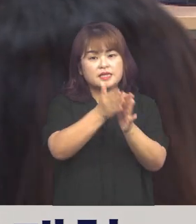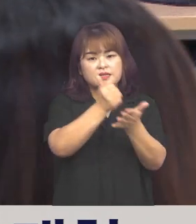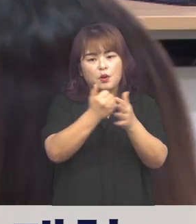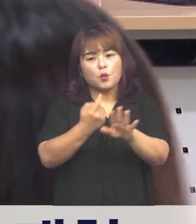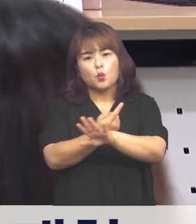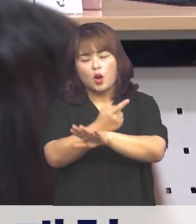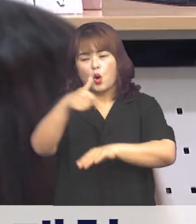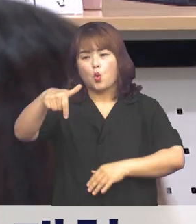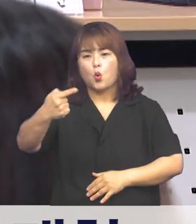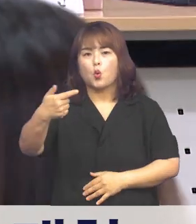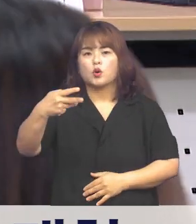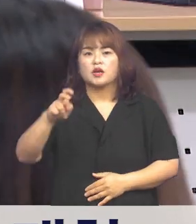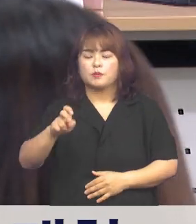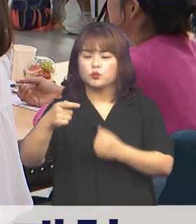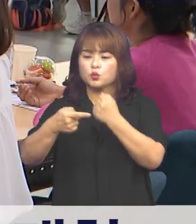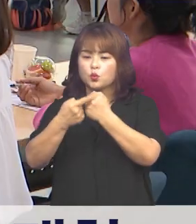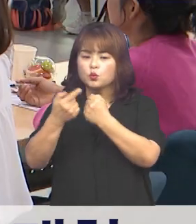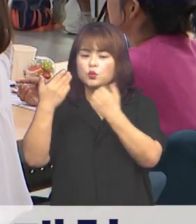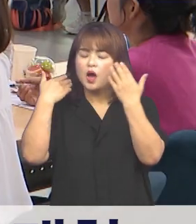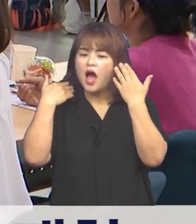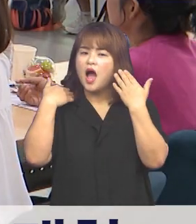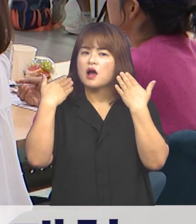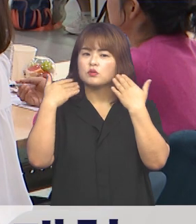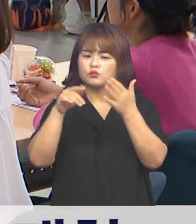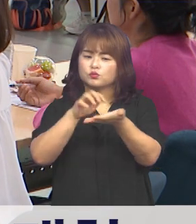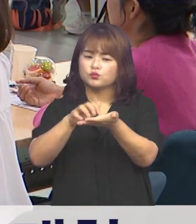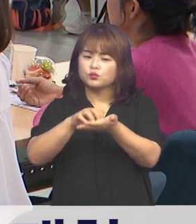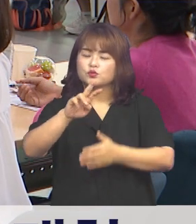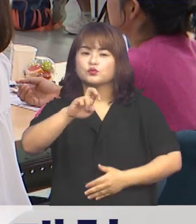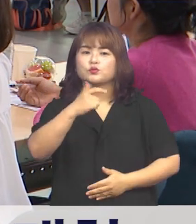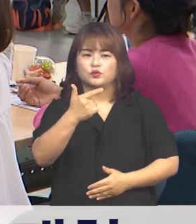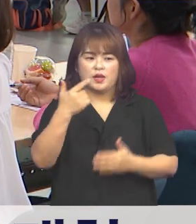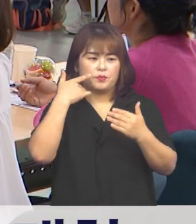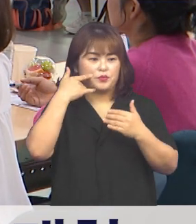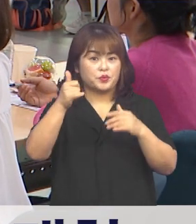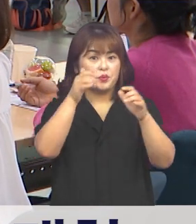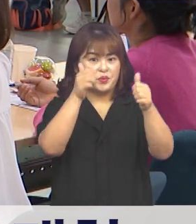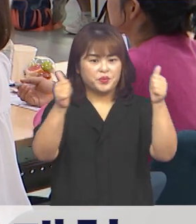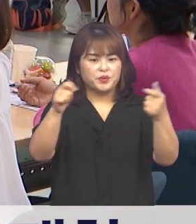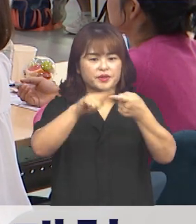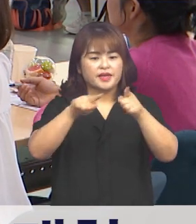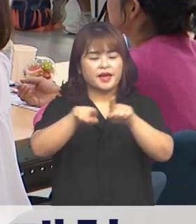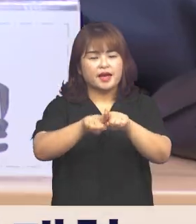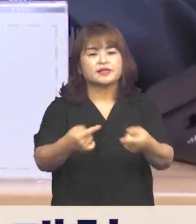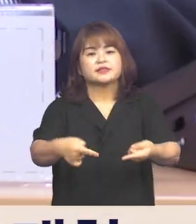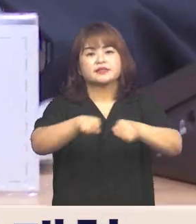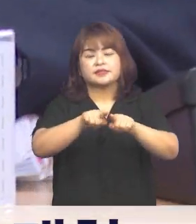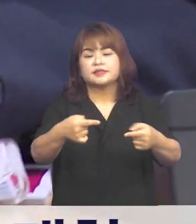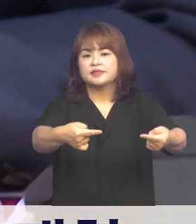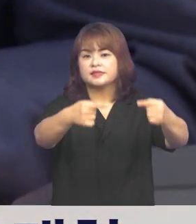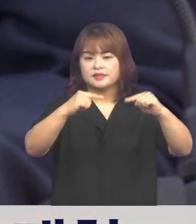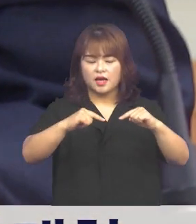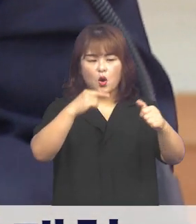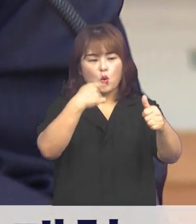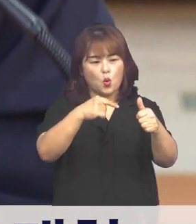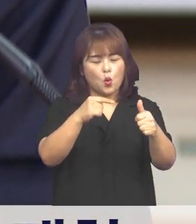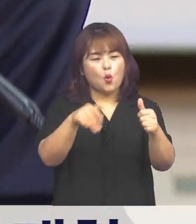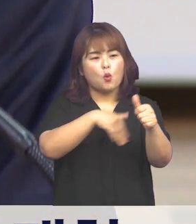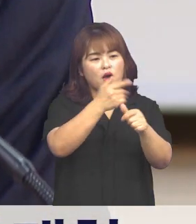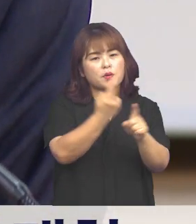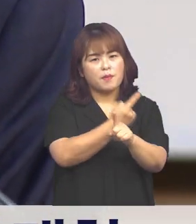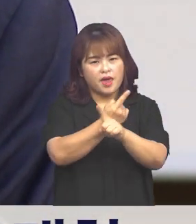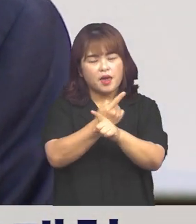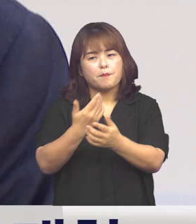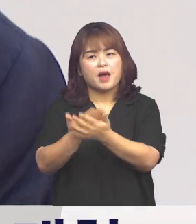용인특례시장을 비롯해 고림초등학교 등 26개 학교의 학부모 회장들이 참석했으며 교육환경 개선을 비롯해